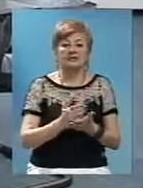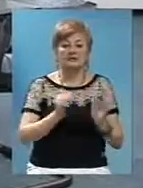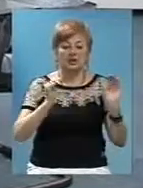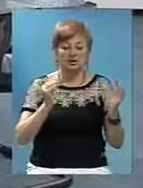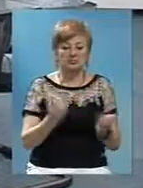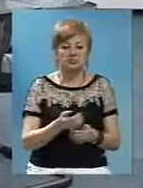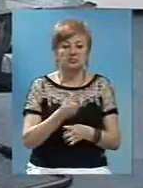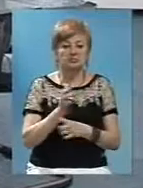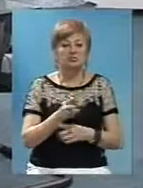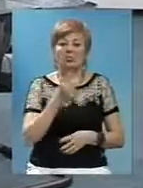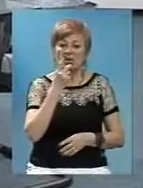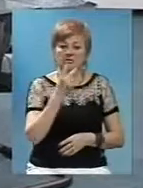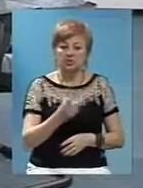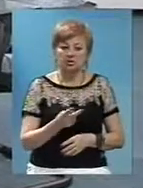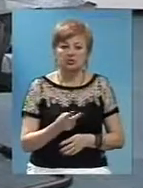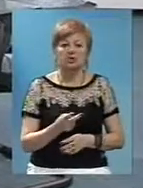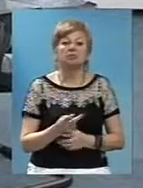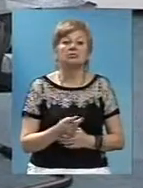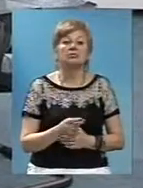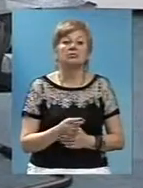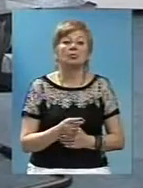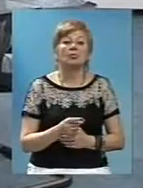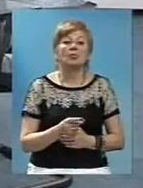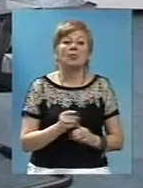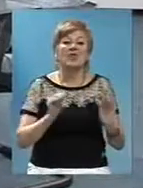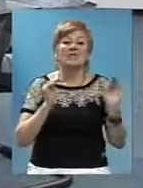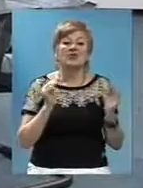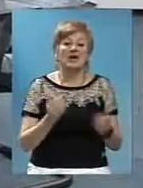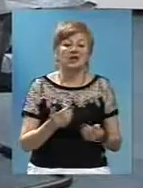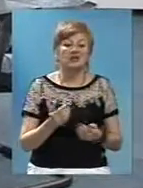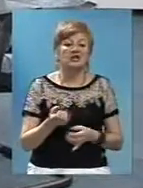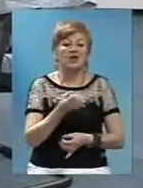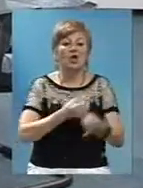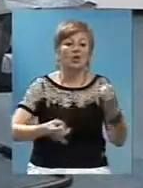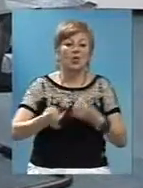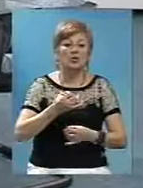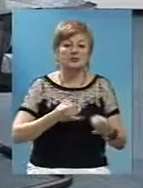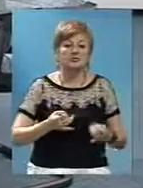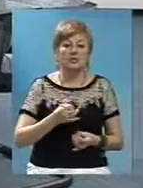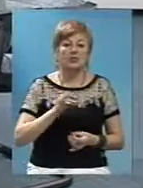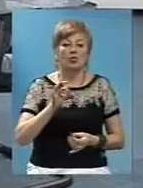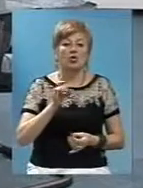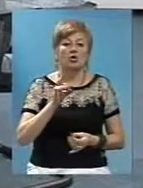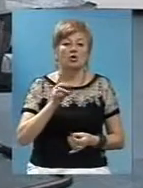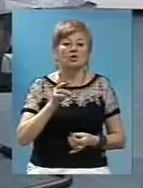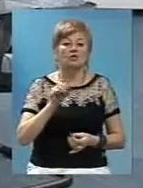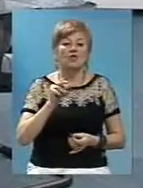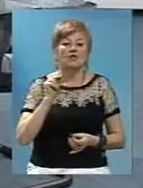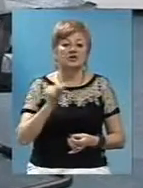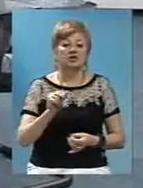пропоную вашій увазі, увазі глядачів і слухачів Суспільного, фрагмент телефонної розмови із Мирославом Мариновичем.